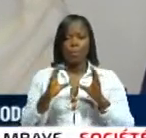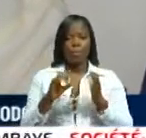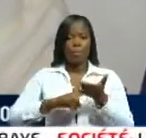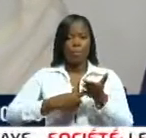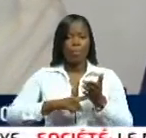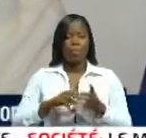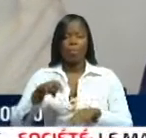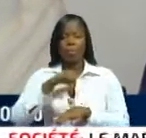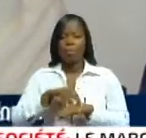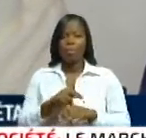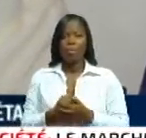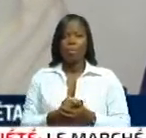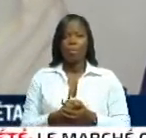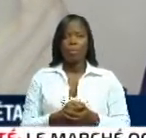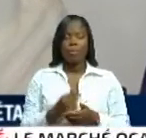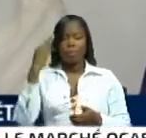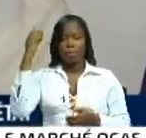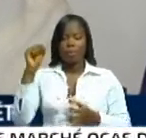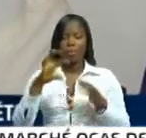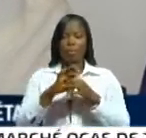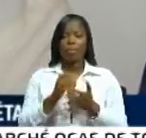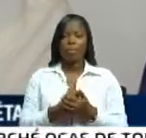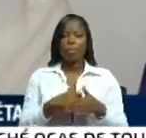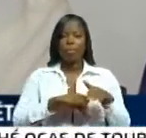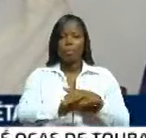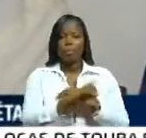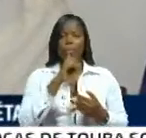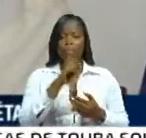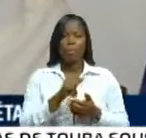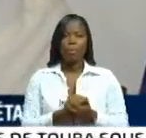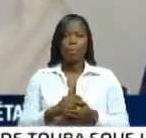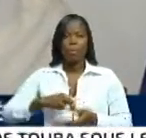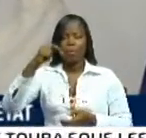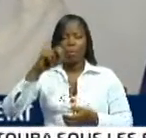délivrée par le ministère de l'intérieur était contesté